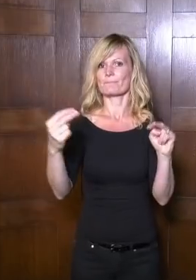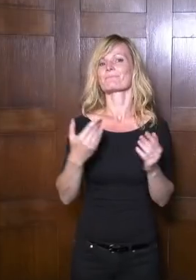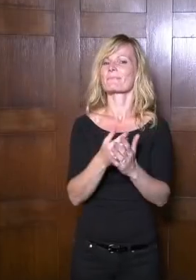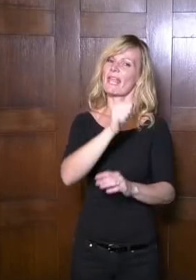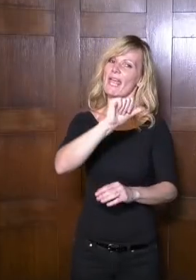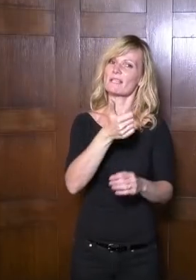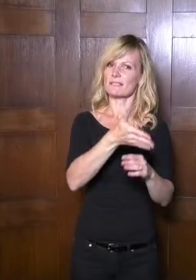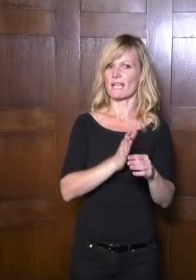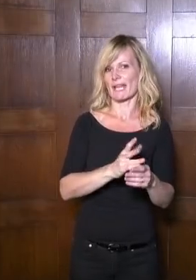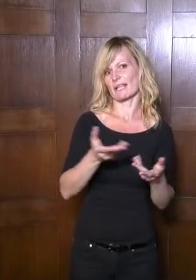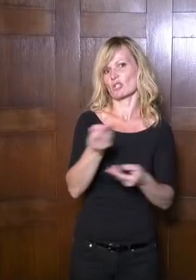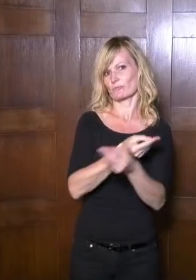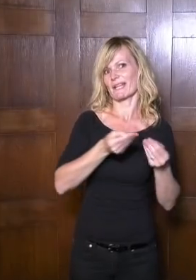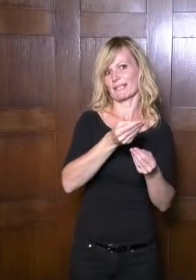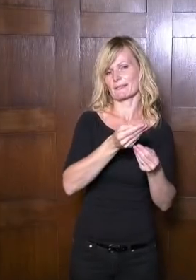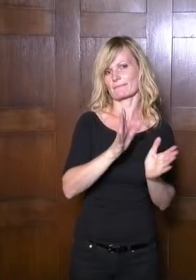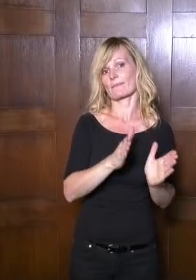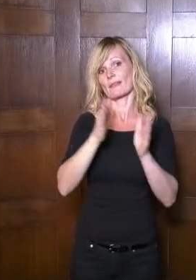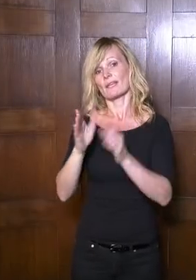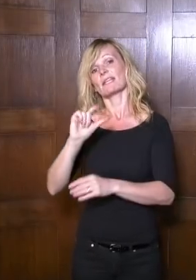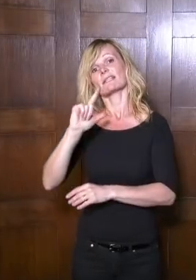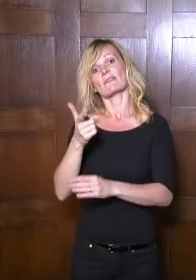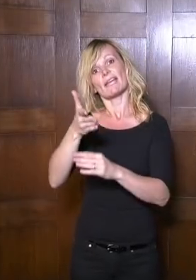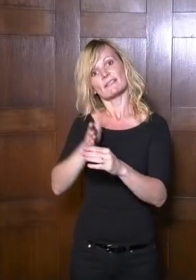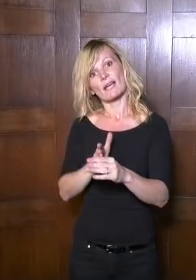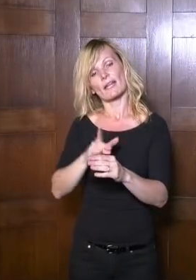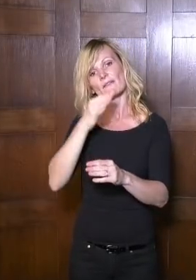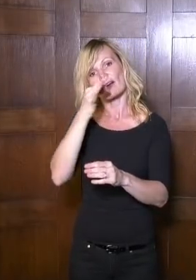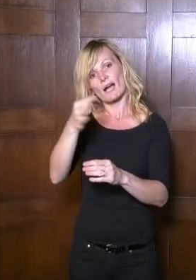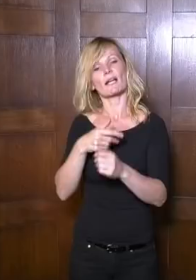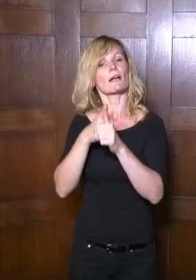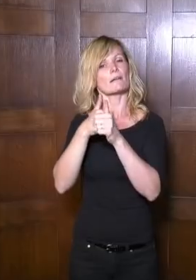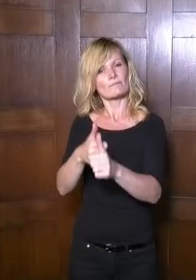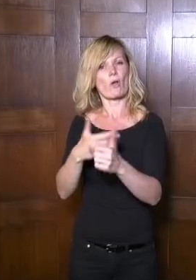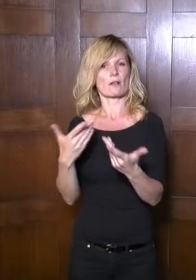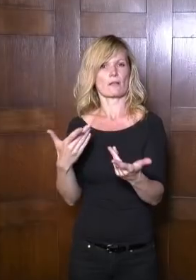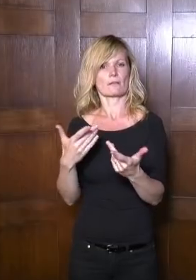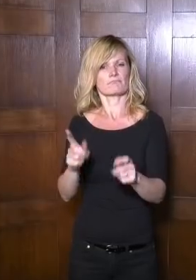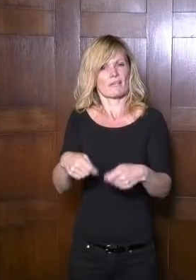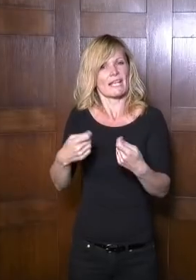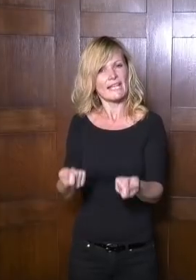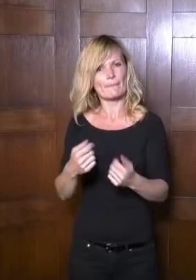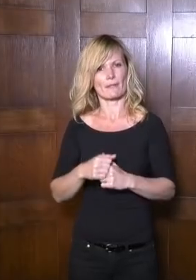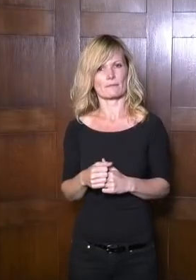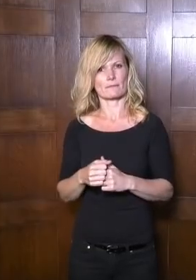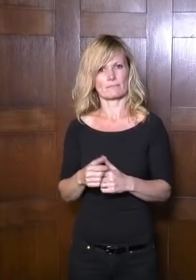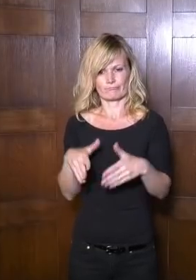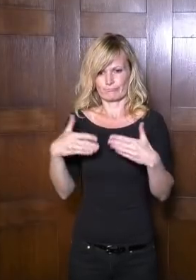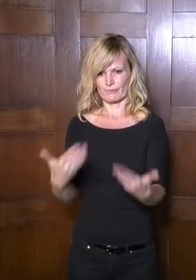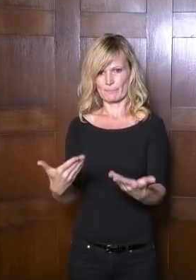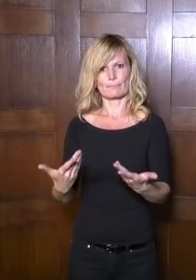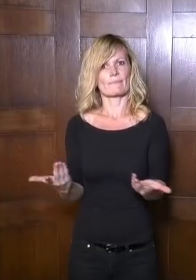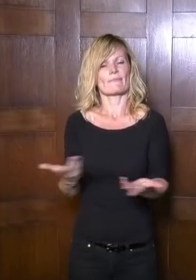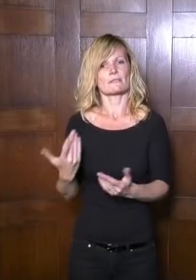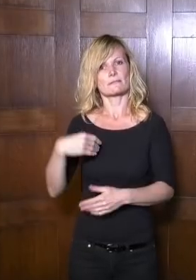einnehmen. Und das zweite ist natürlich dann die Frage nach den Schlussfolgerungen, nach den Erkenntnissen, die wir ziehen. Was heißt das?